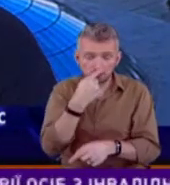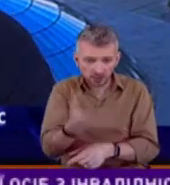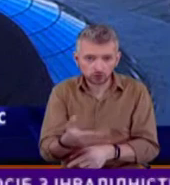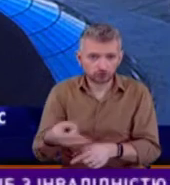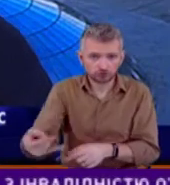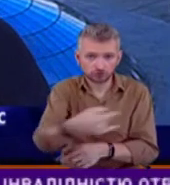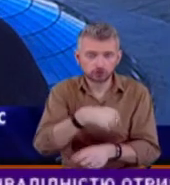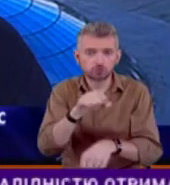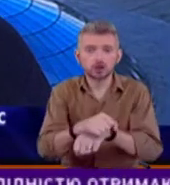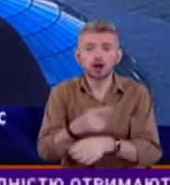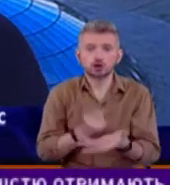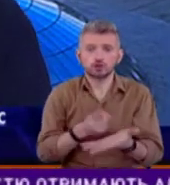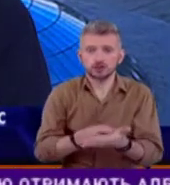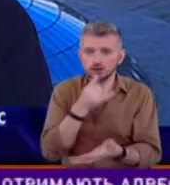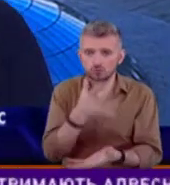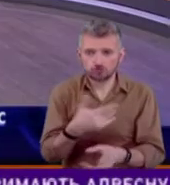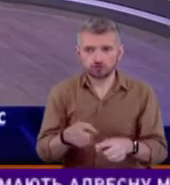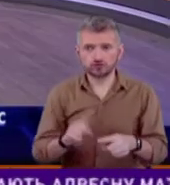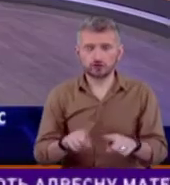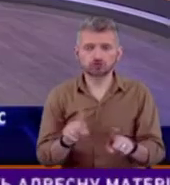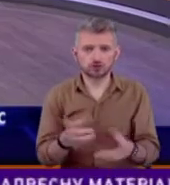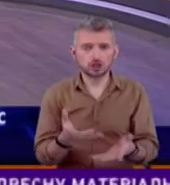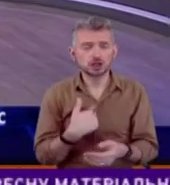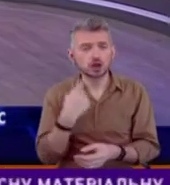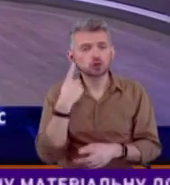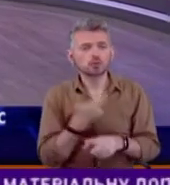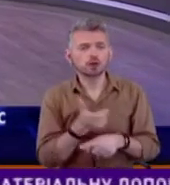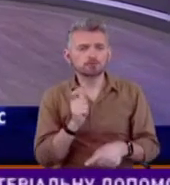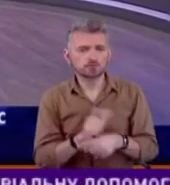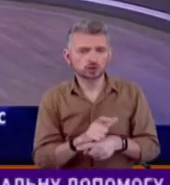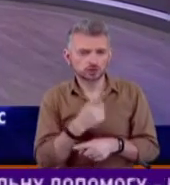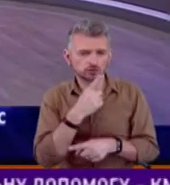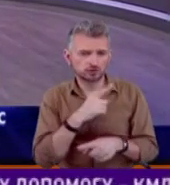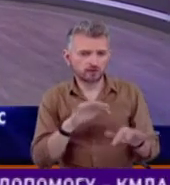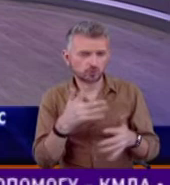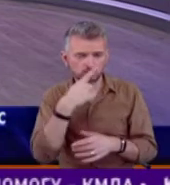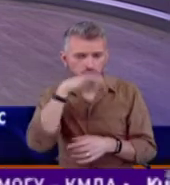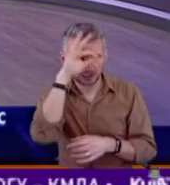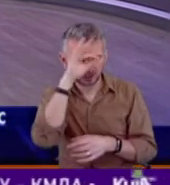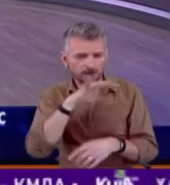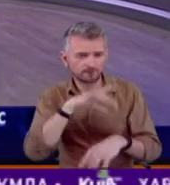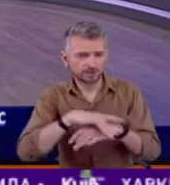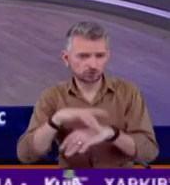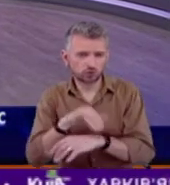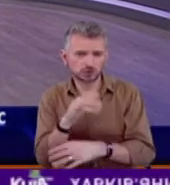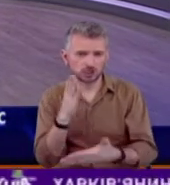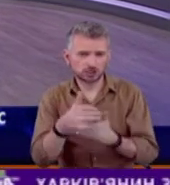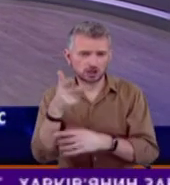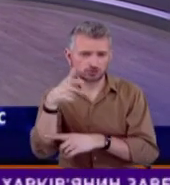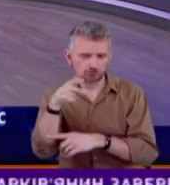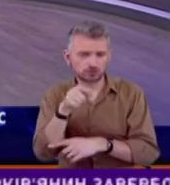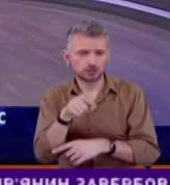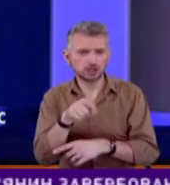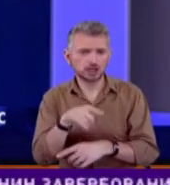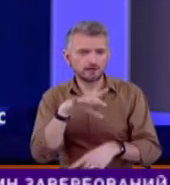його зупинили, а довести не може. Ну, це, що це? Ну, я думаю, що більшість своїх дій поліція фіксує, у них є відеорегістратори, я думаю, що вони можуть це